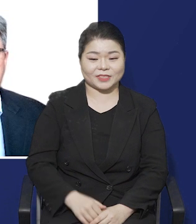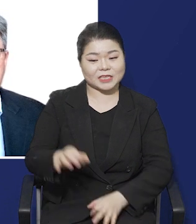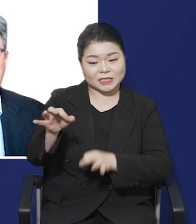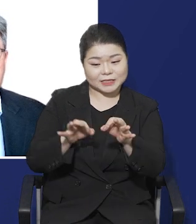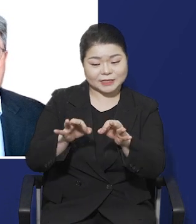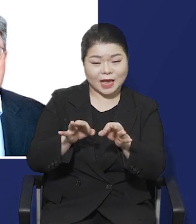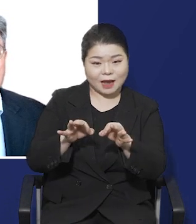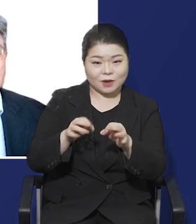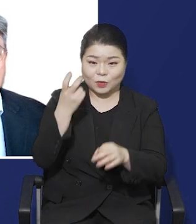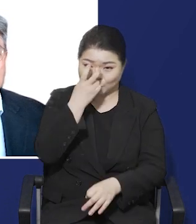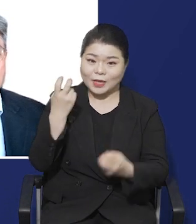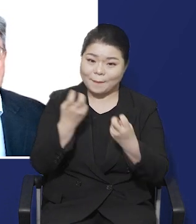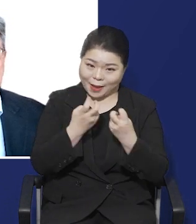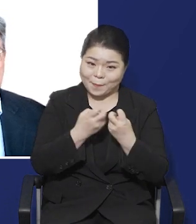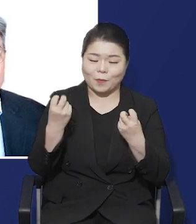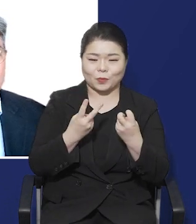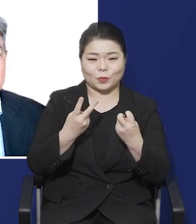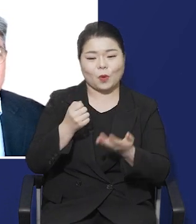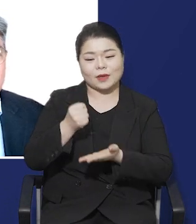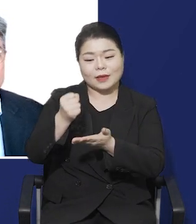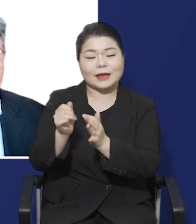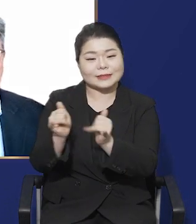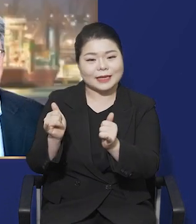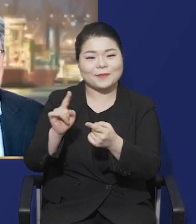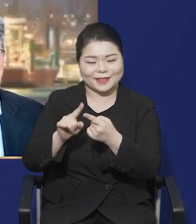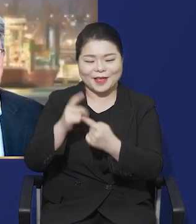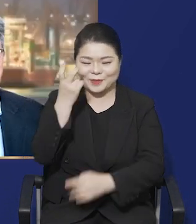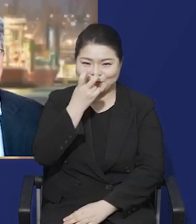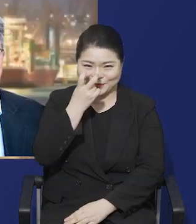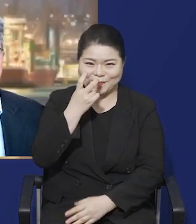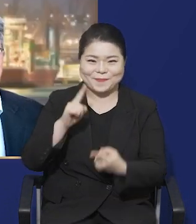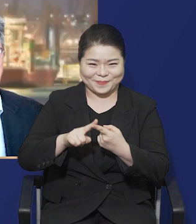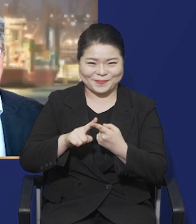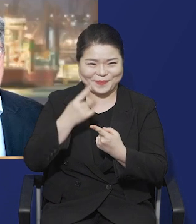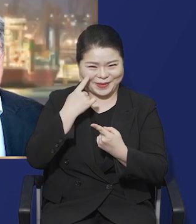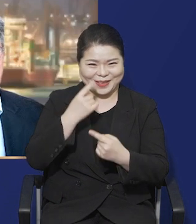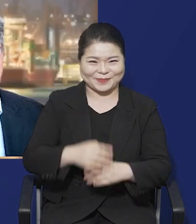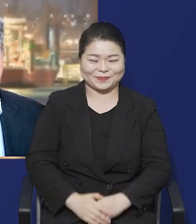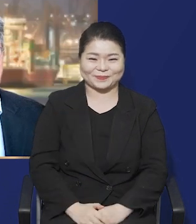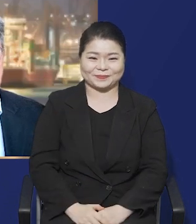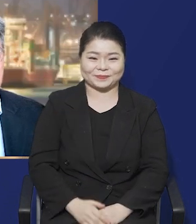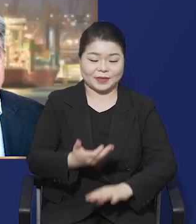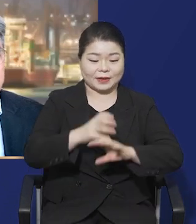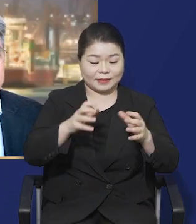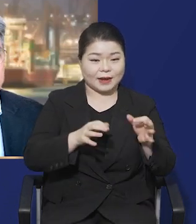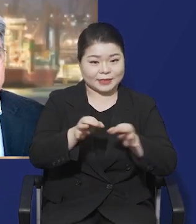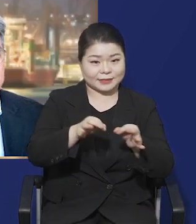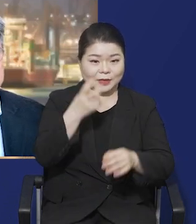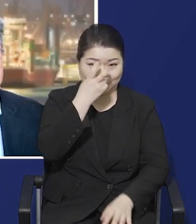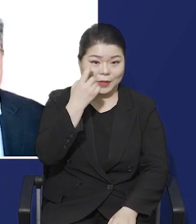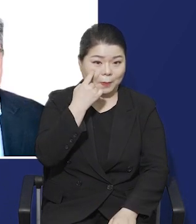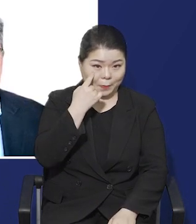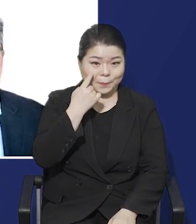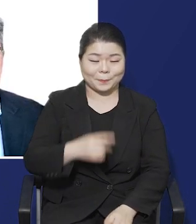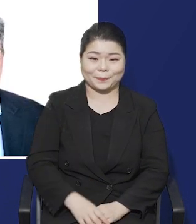발굴 방법에 대해 내용을 본격적으로 진행을 해보도록 하겠습니다. 먼저 해외 시장 조사에 대해